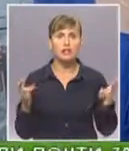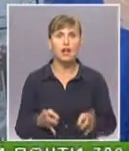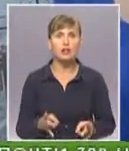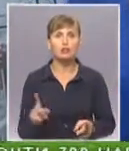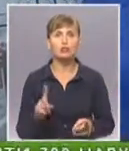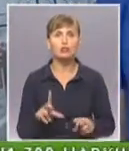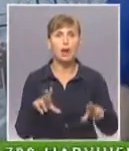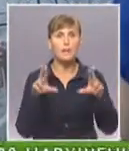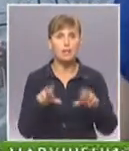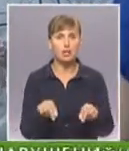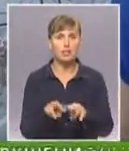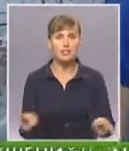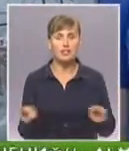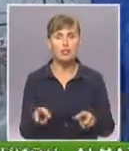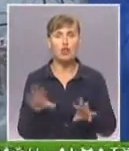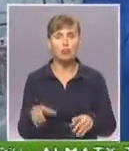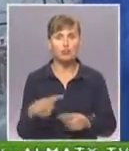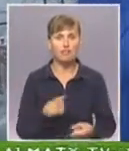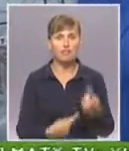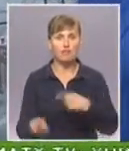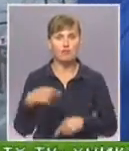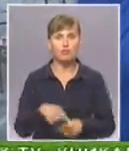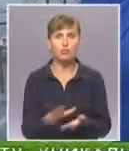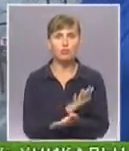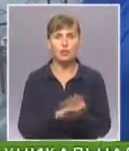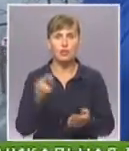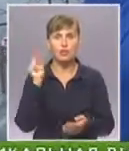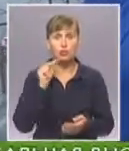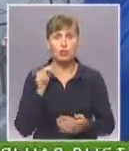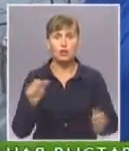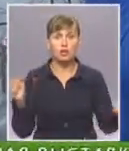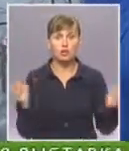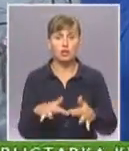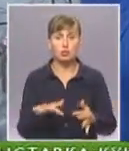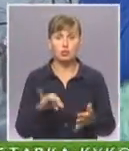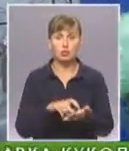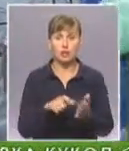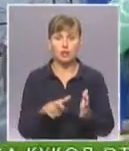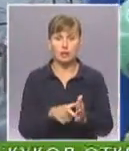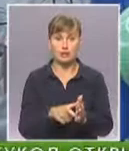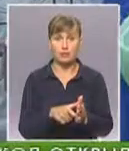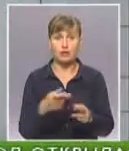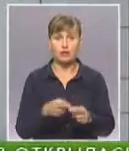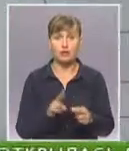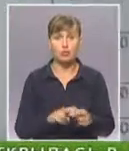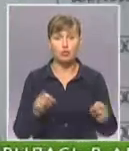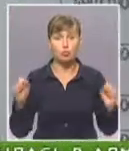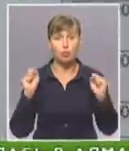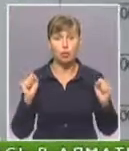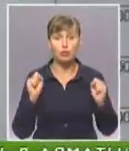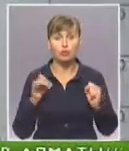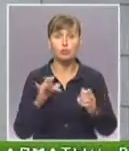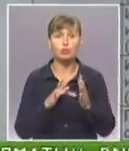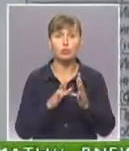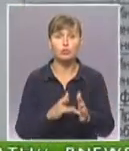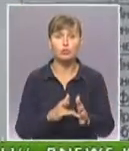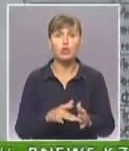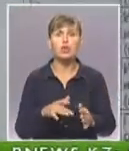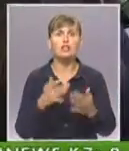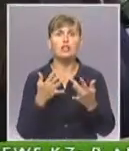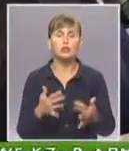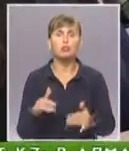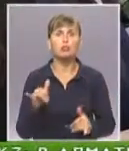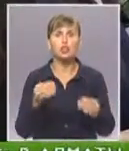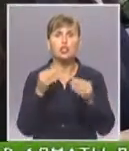что обещало министерство, пусть нам вернут эти гранты. Собравшиеся у здания Казахстанской академии спорта и туризма требовали ответить, куда